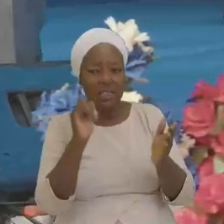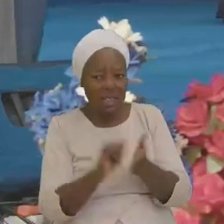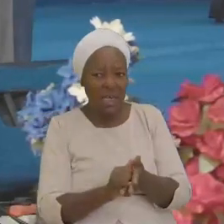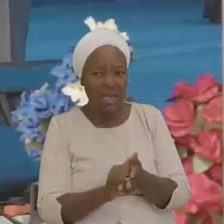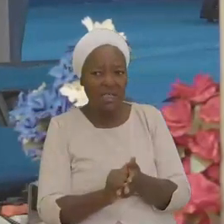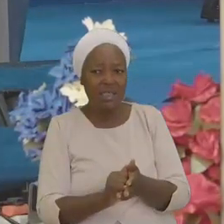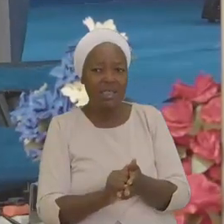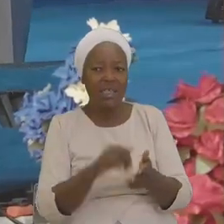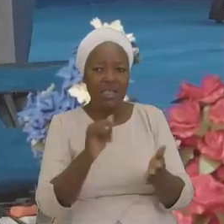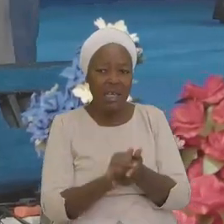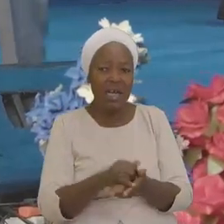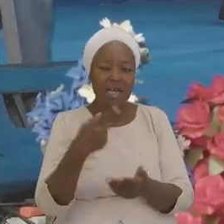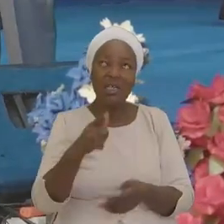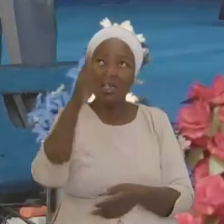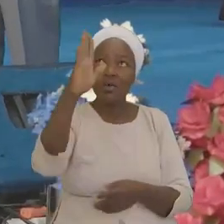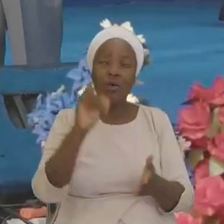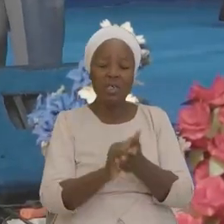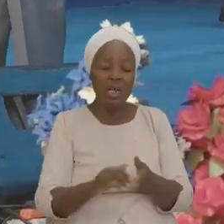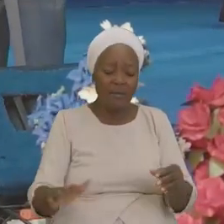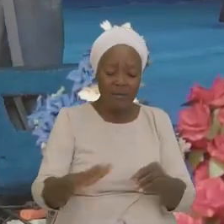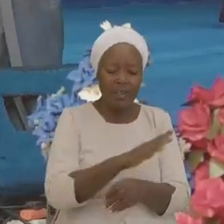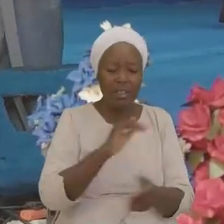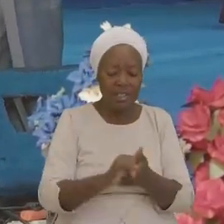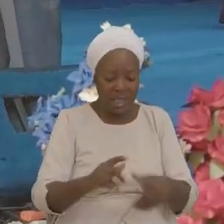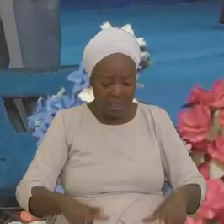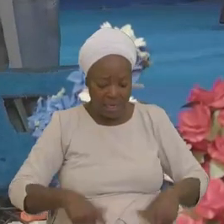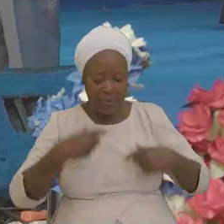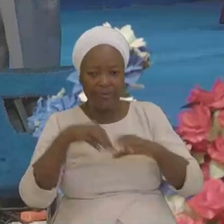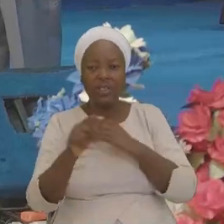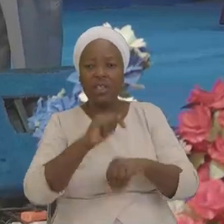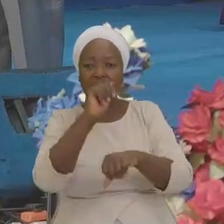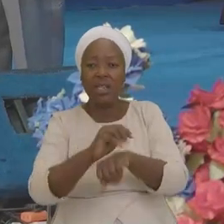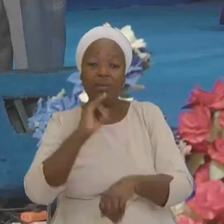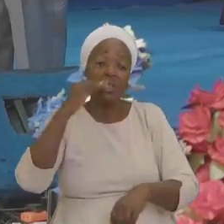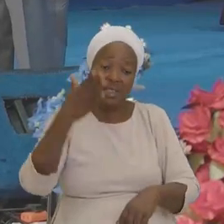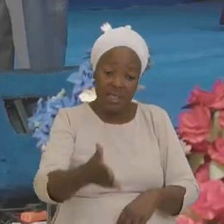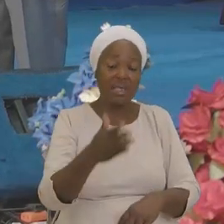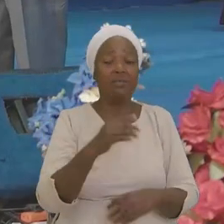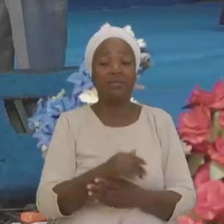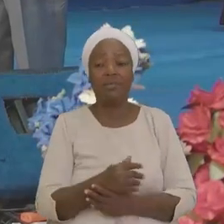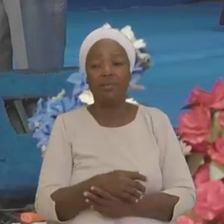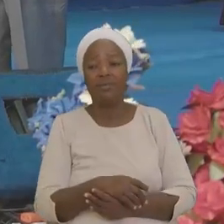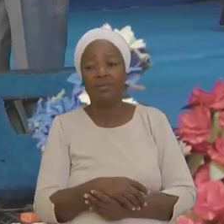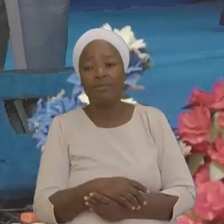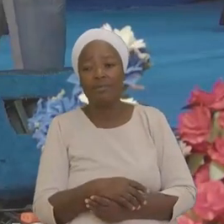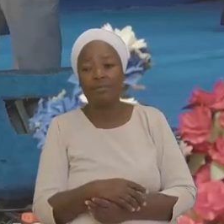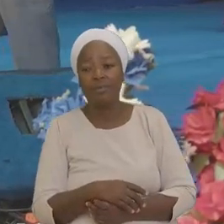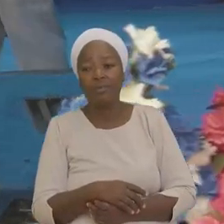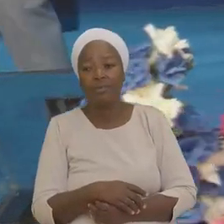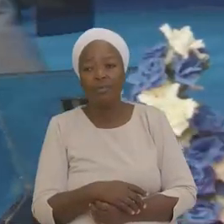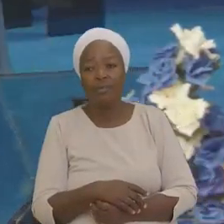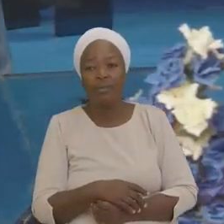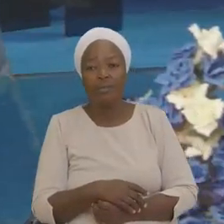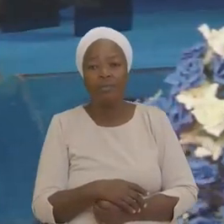ils se trouvent, que le Dieu qui occupe, qui vit dans le temple est